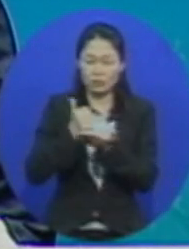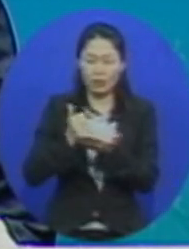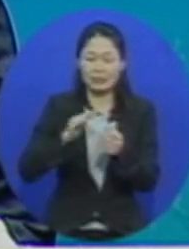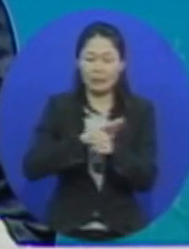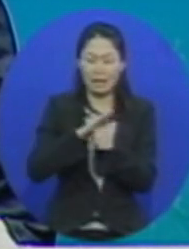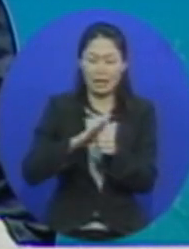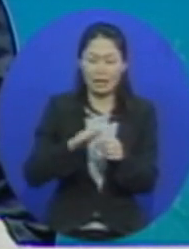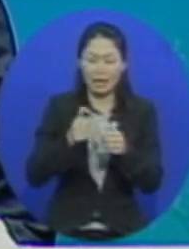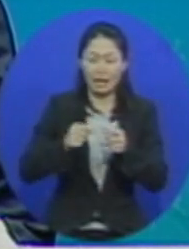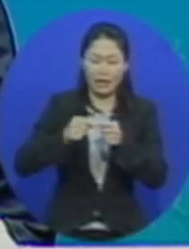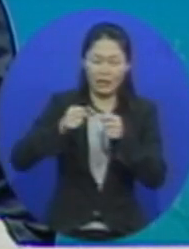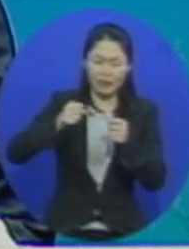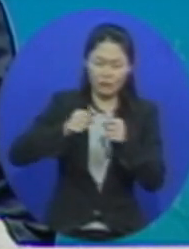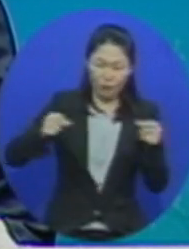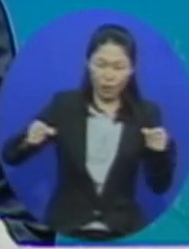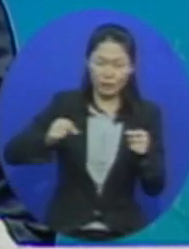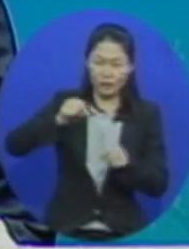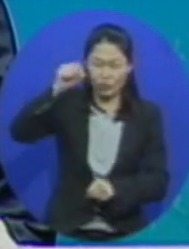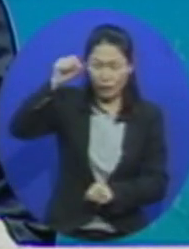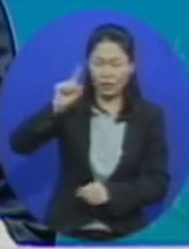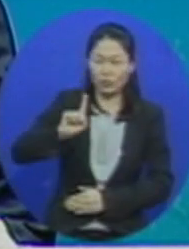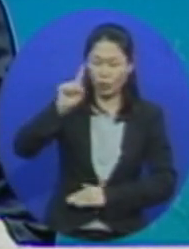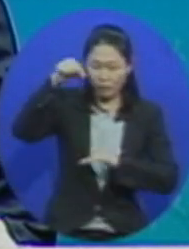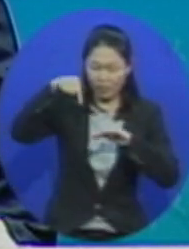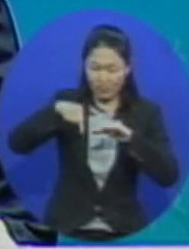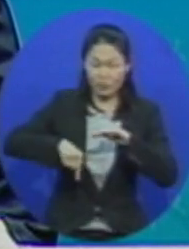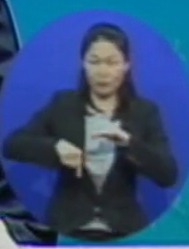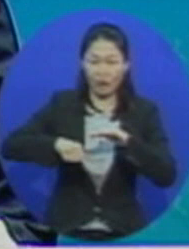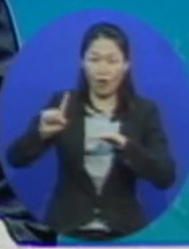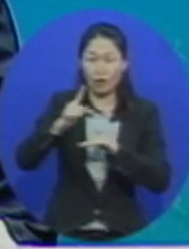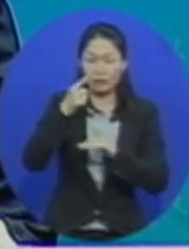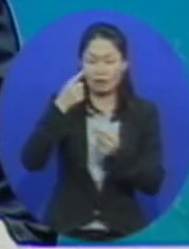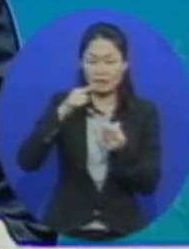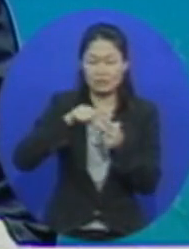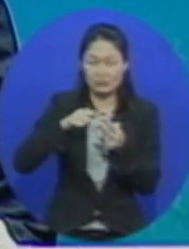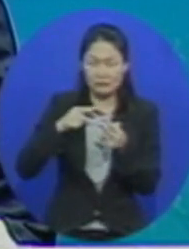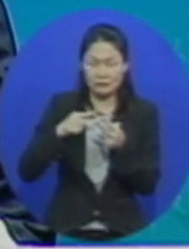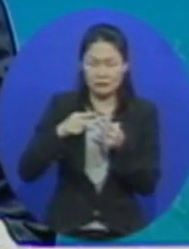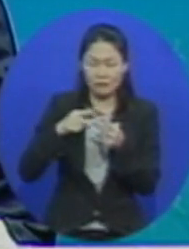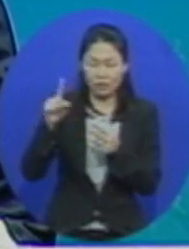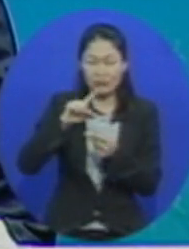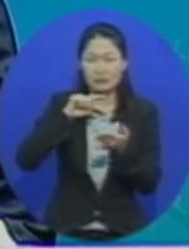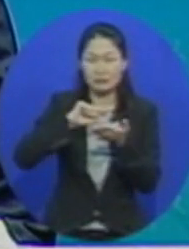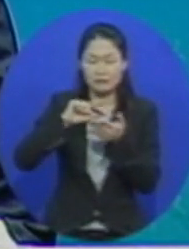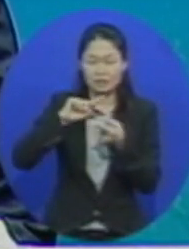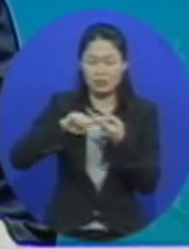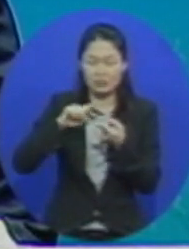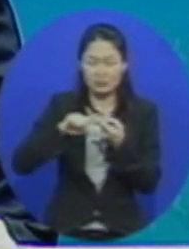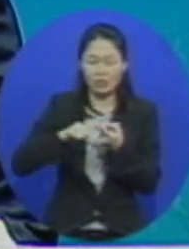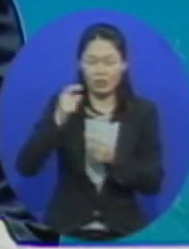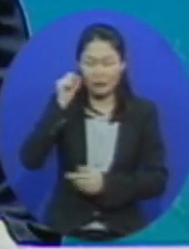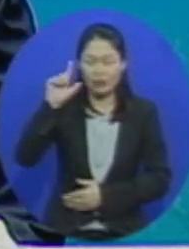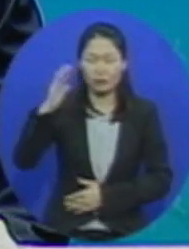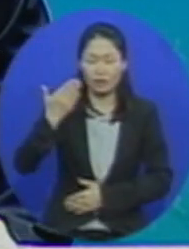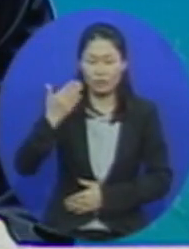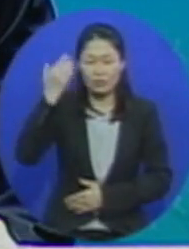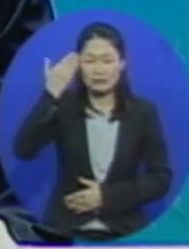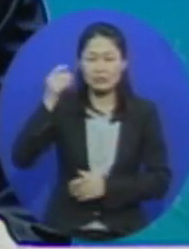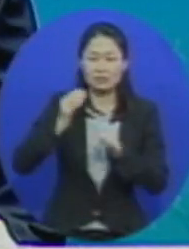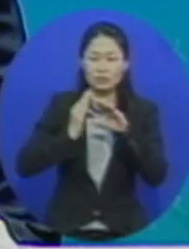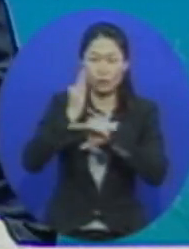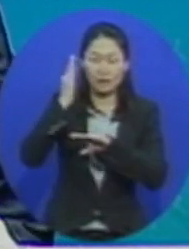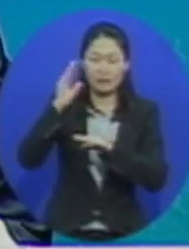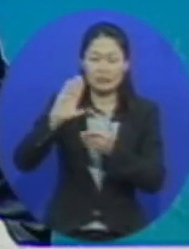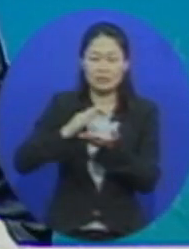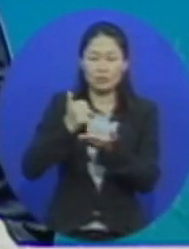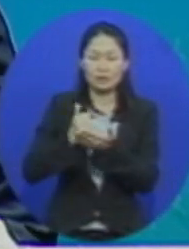사랑의 너비와 길이와 높이와 깊이가 어떠한 지를 깨달을 수 있게 되고 지식을 초월하는 그리스도의